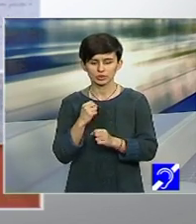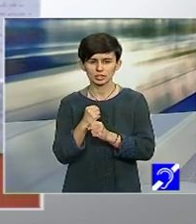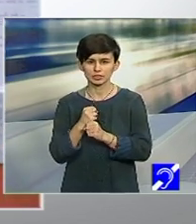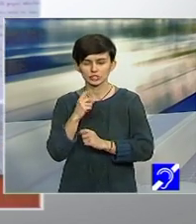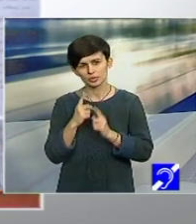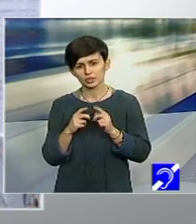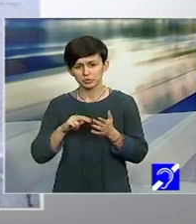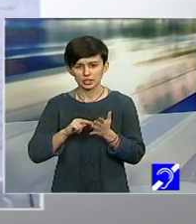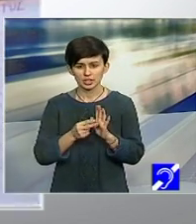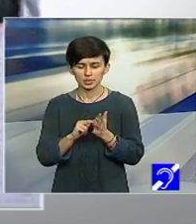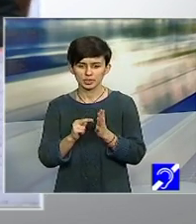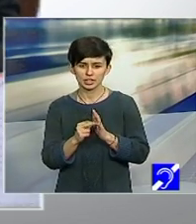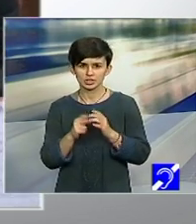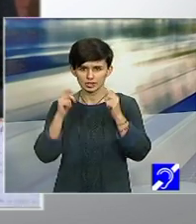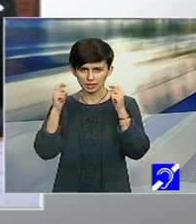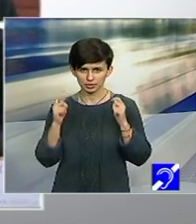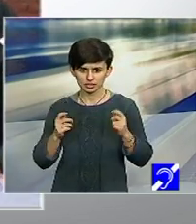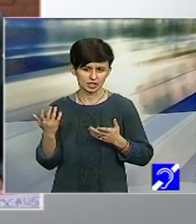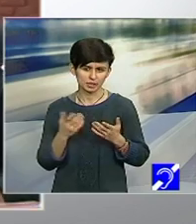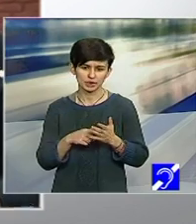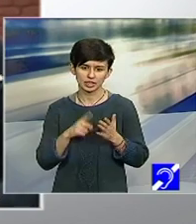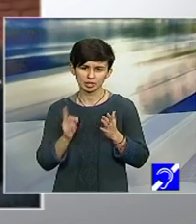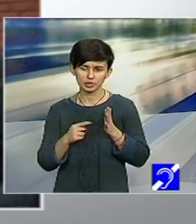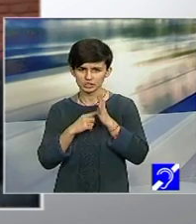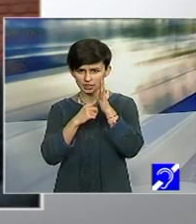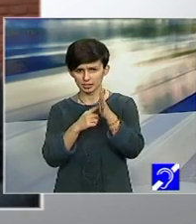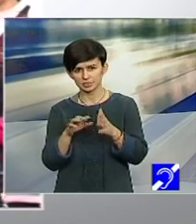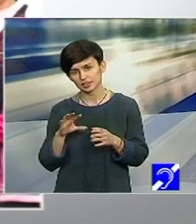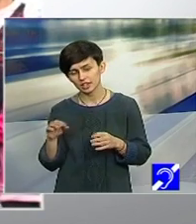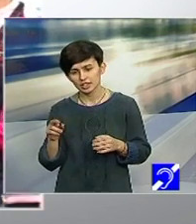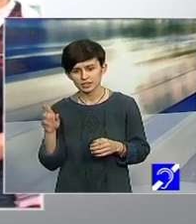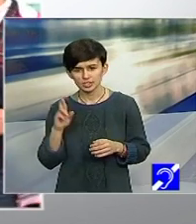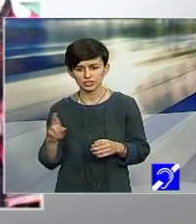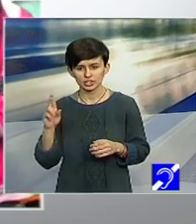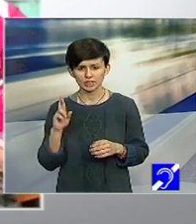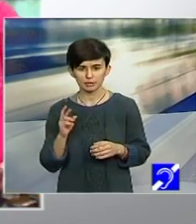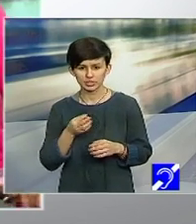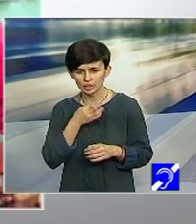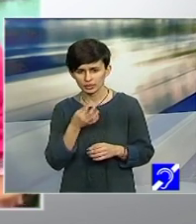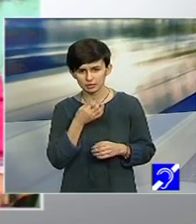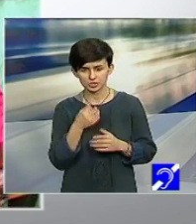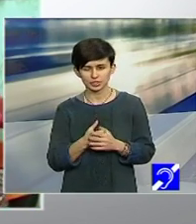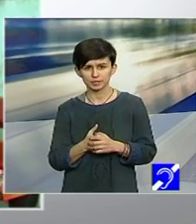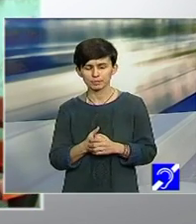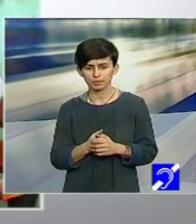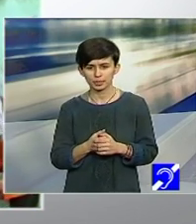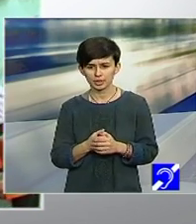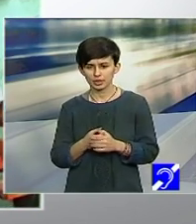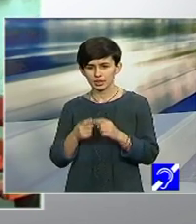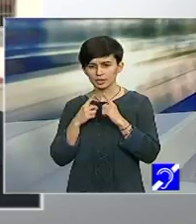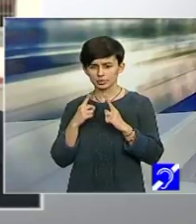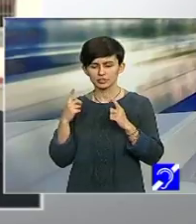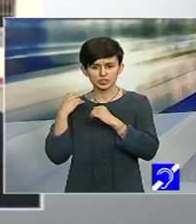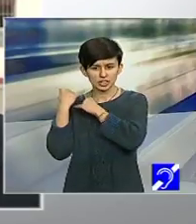ultimele retușuri la posterele pe care urmau să le prezinte, alții își repetau replicile. Domnișoara profesoară de